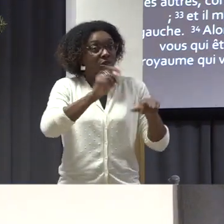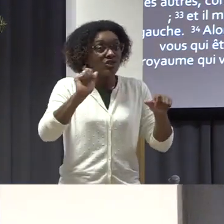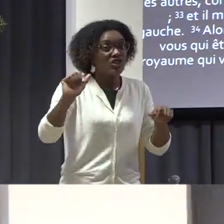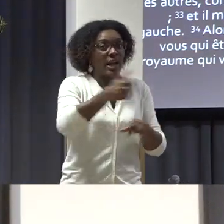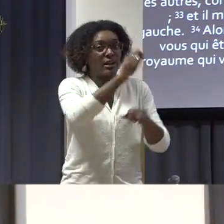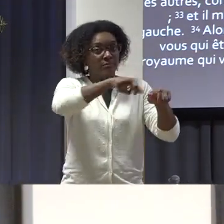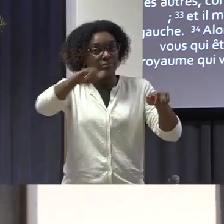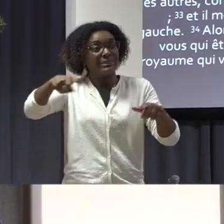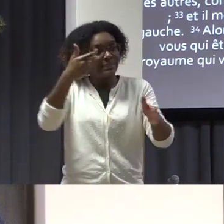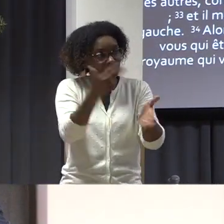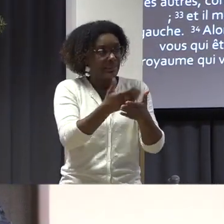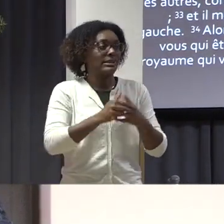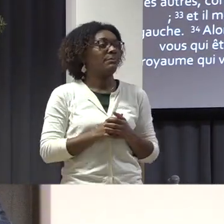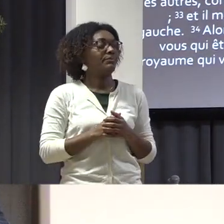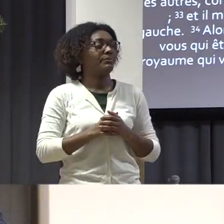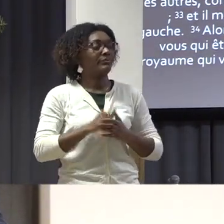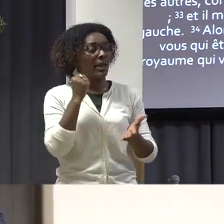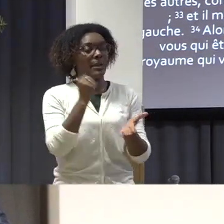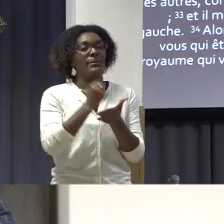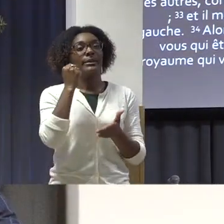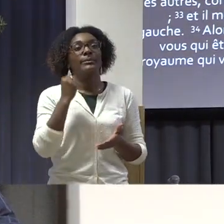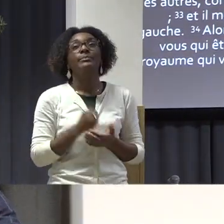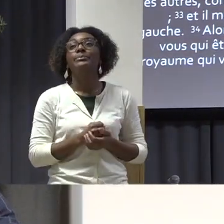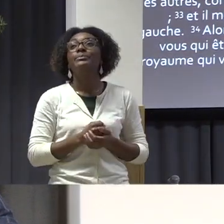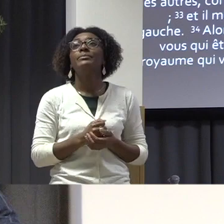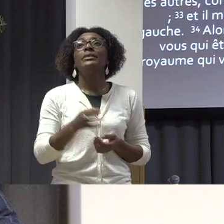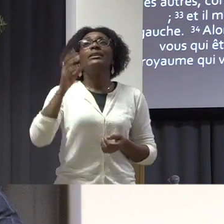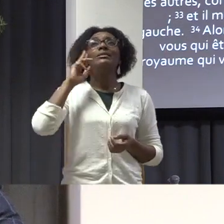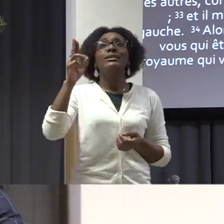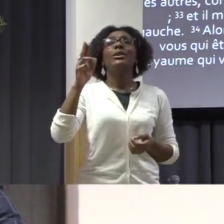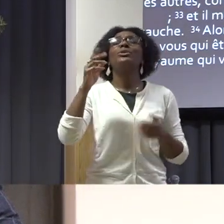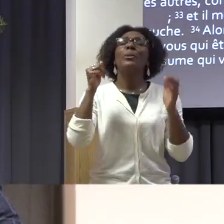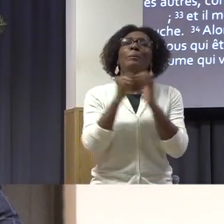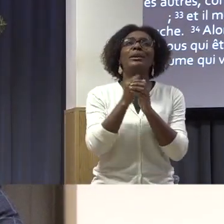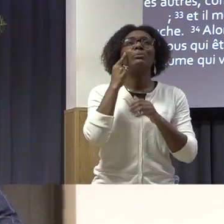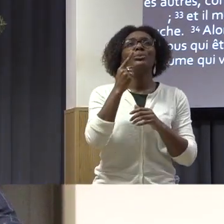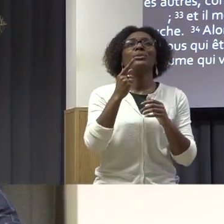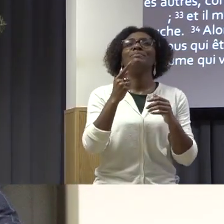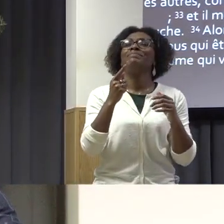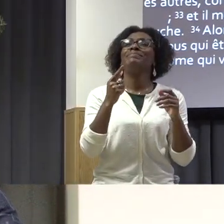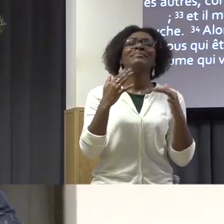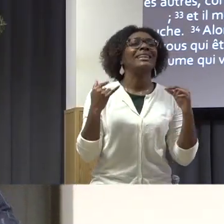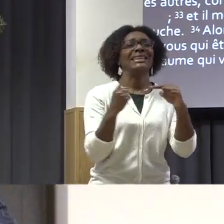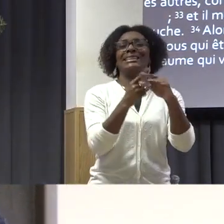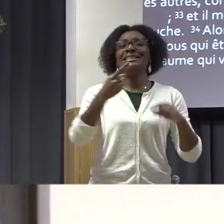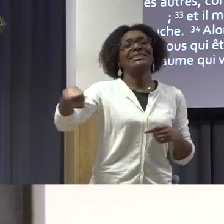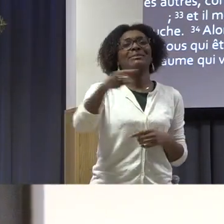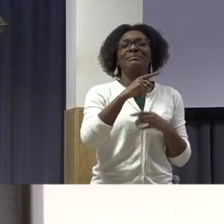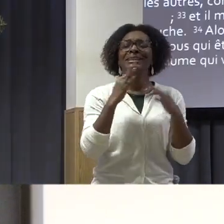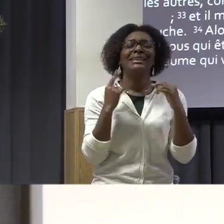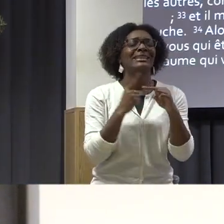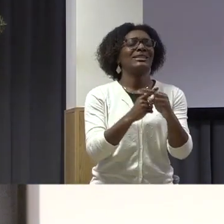vais te prier pour ton église oh mon dieu je je te demande vraiment